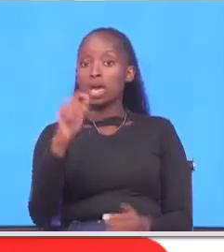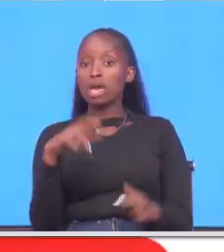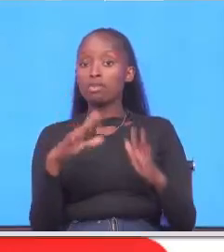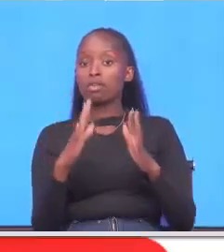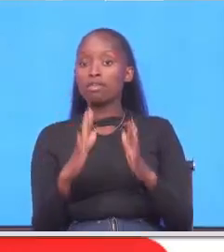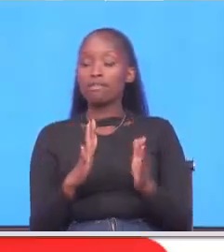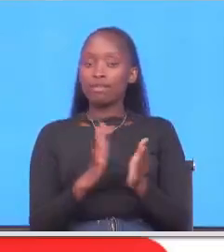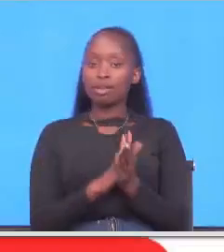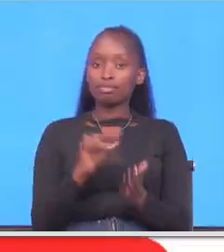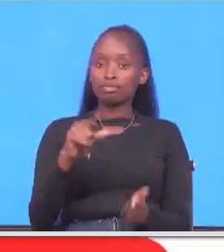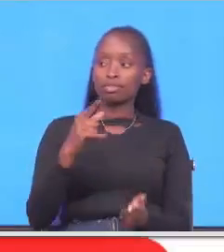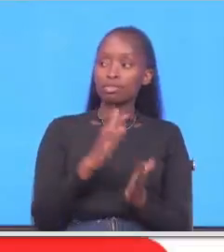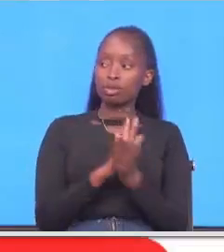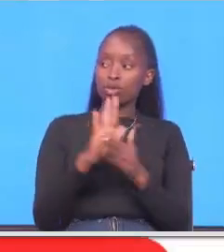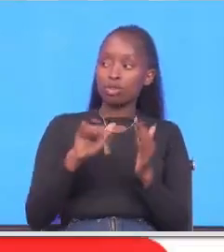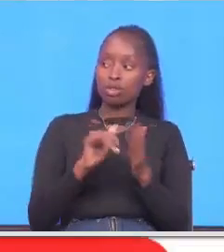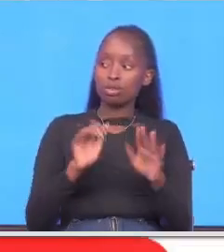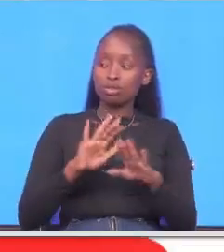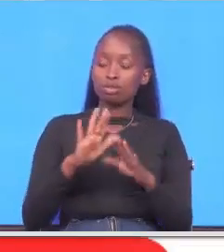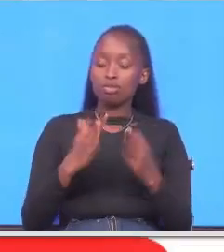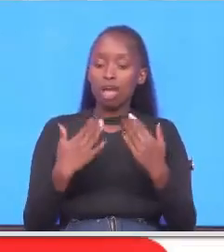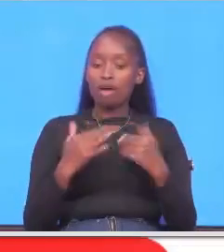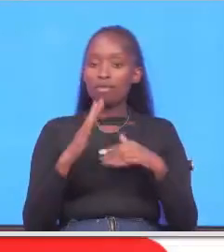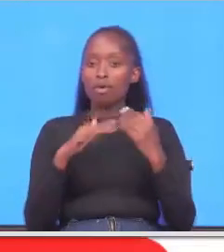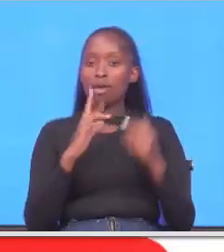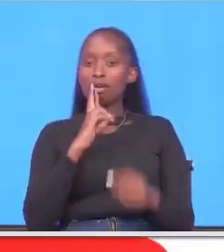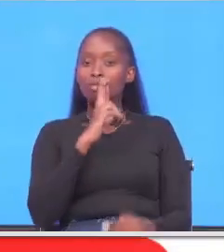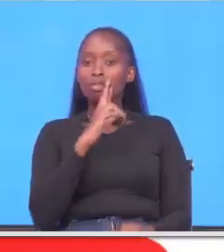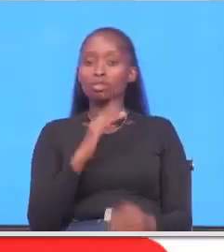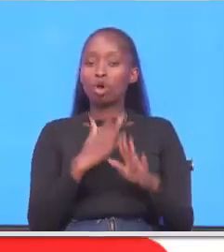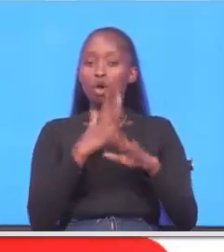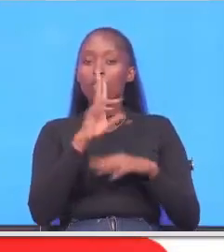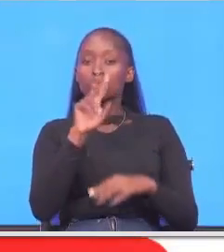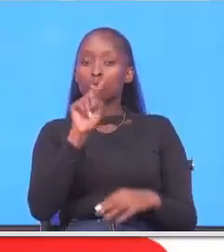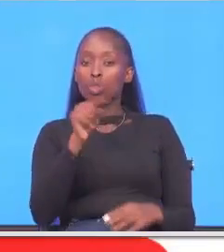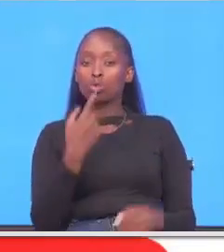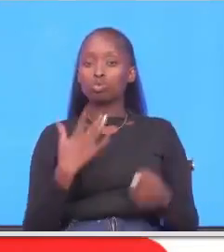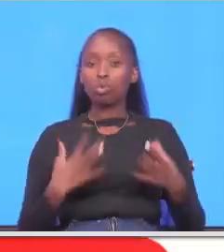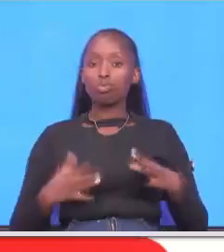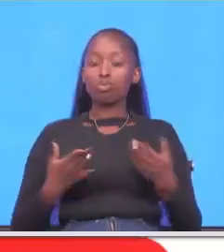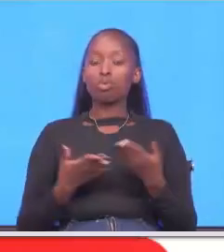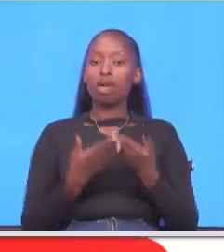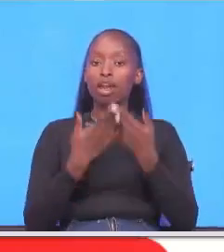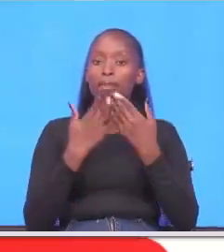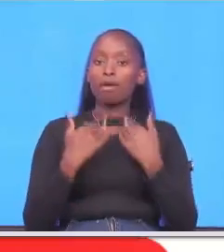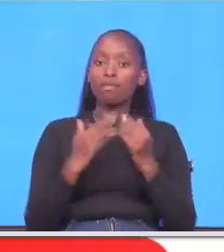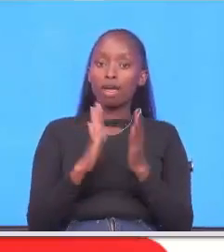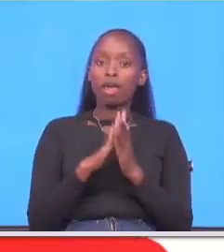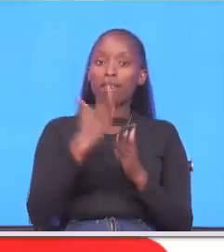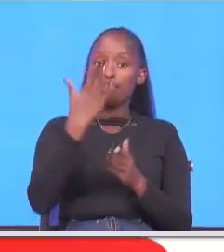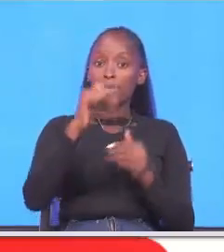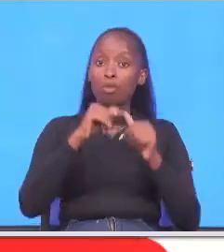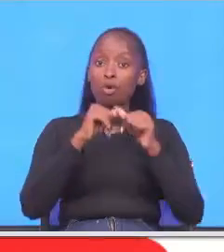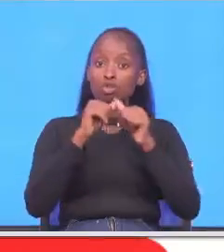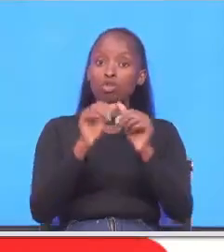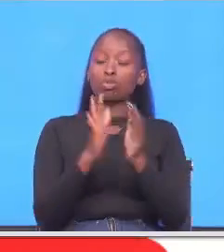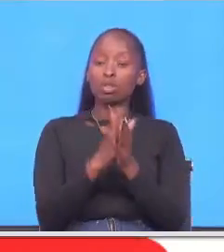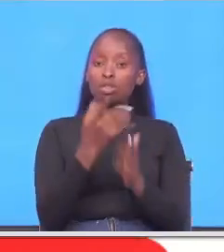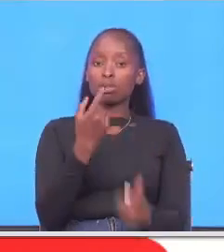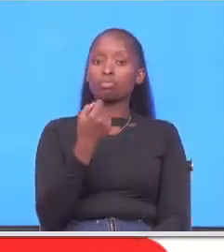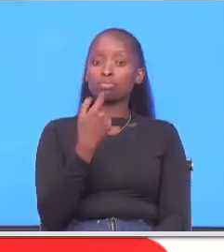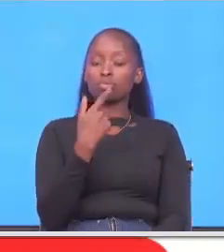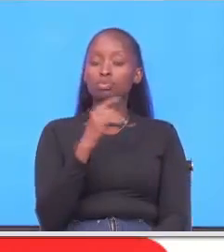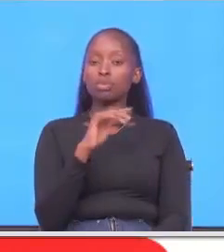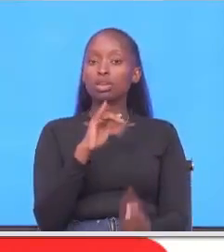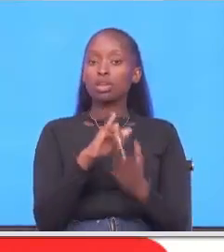and rescue efforts, over 2000 people have been assisted and are undergoing medical checkups at the